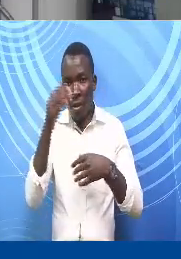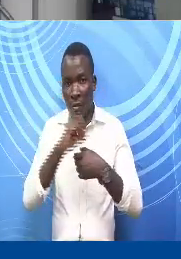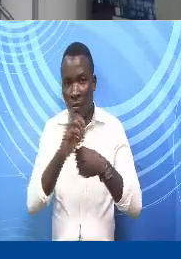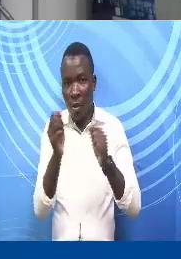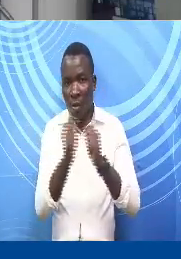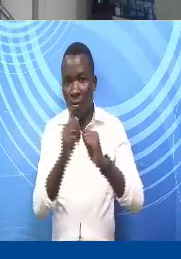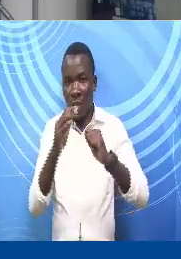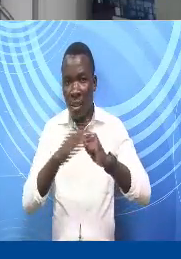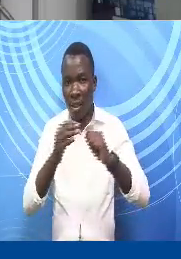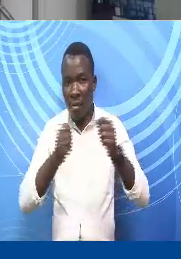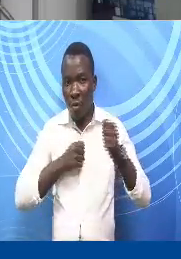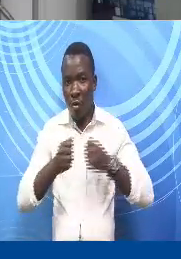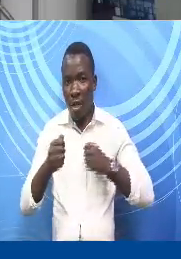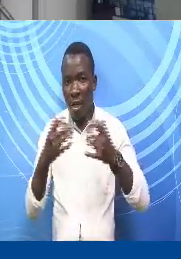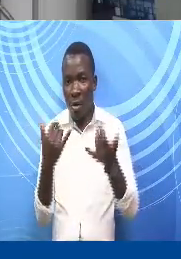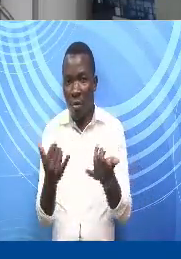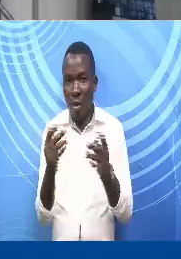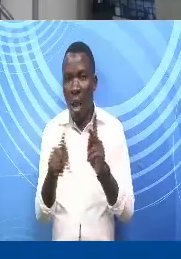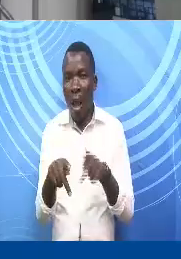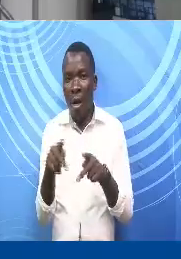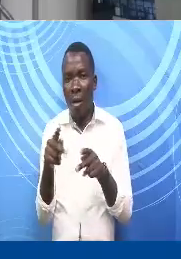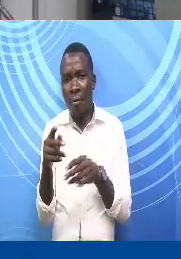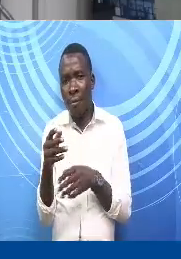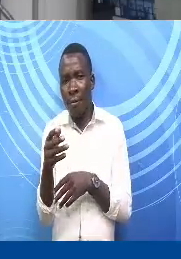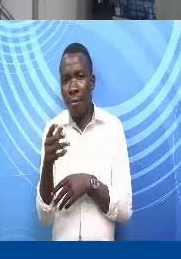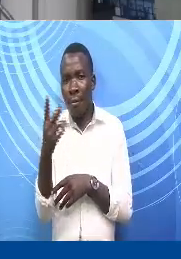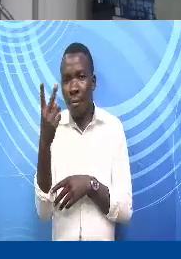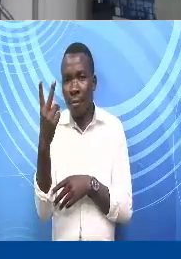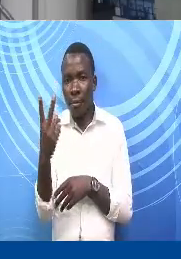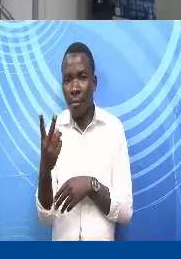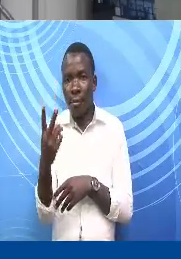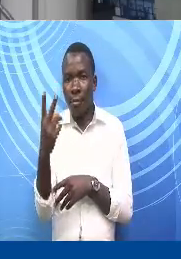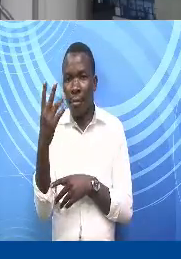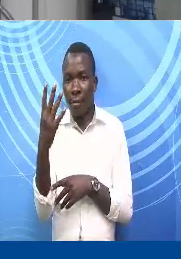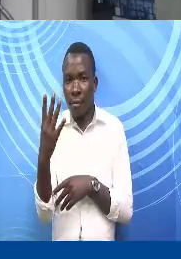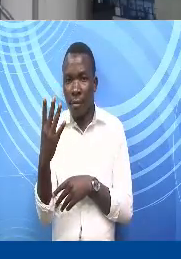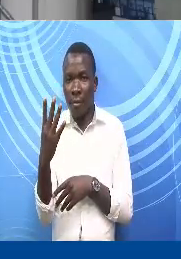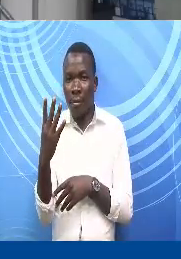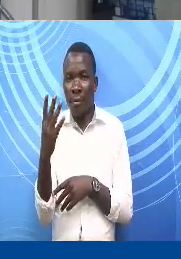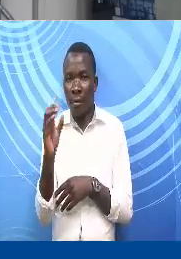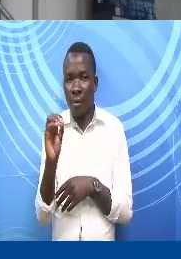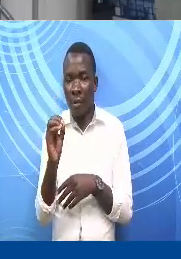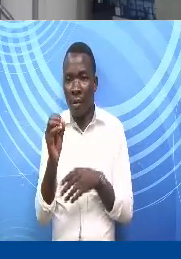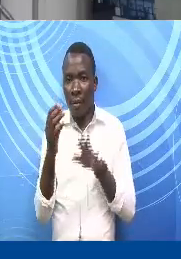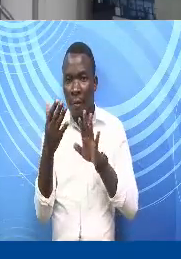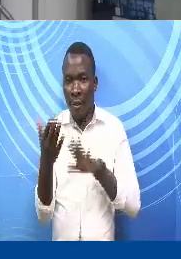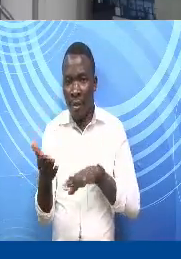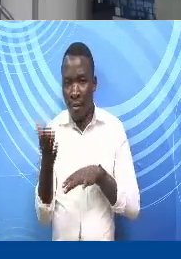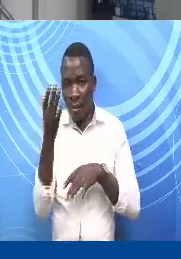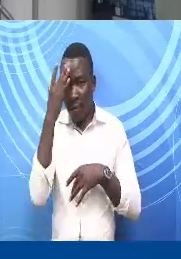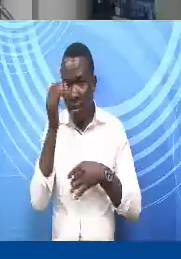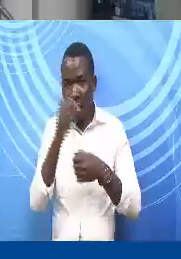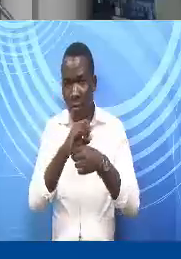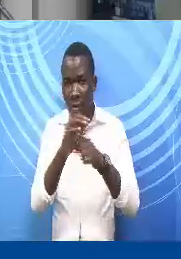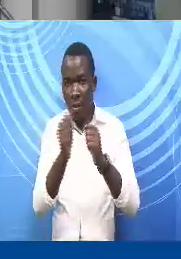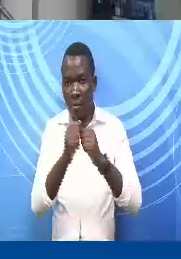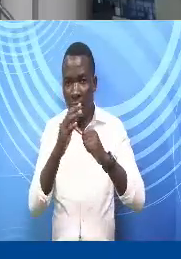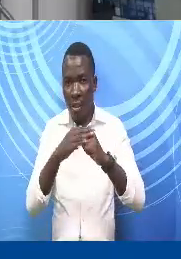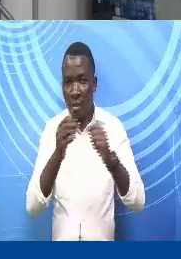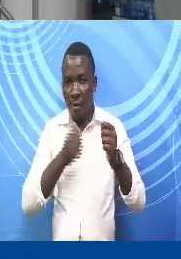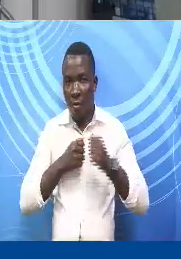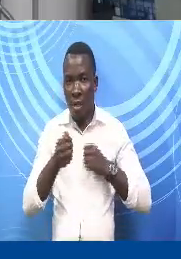Rwanda kuri ubu baragera kuri 240 n'ubu bamaze kwicwa n'icyorezo cya COVID-19 hano mu Rwanda